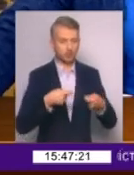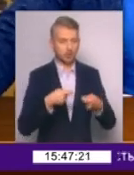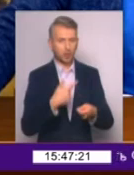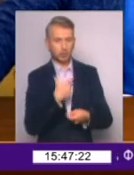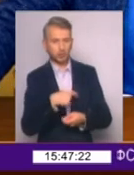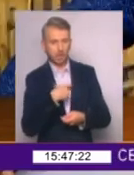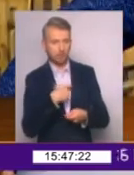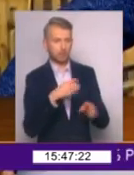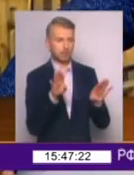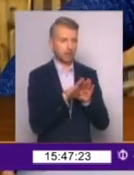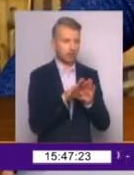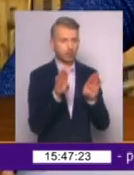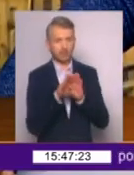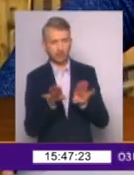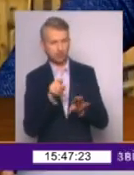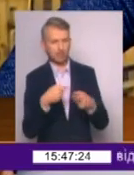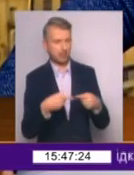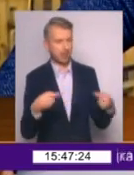там, в закритому, не в закритому, там різні...